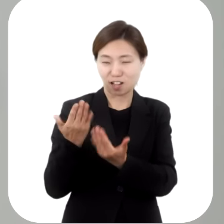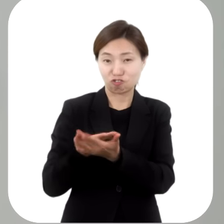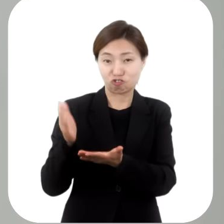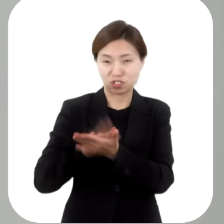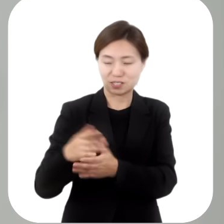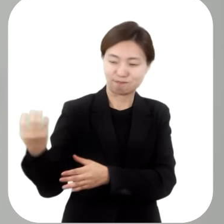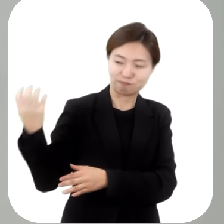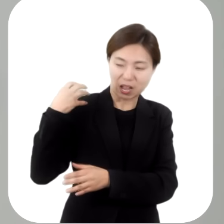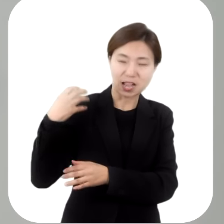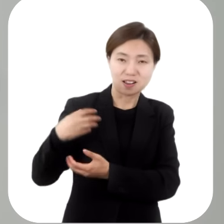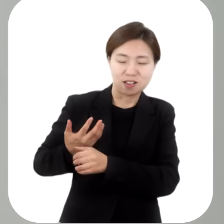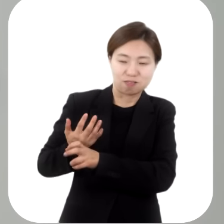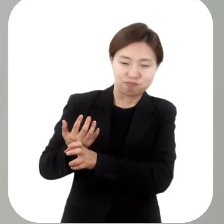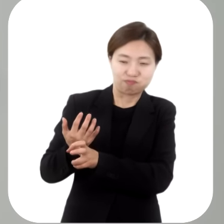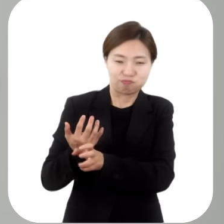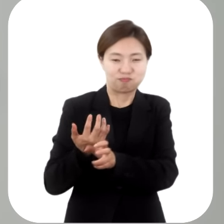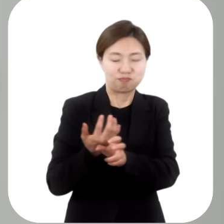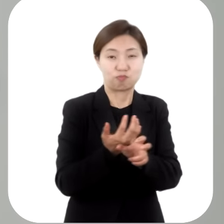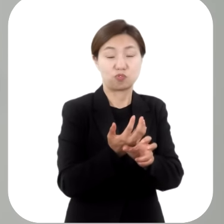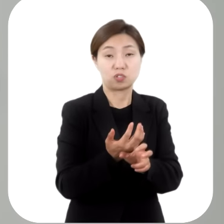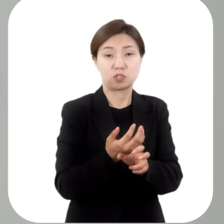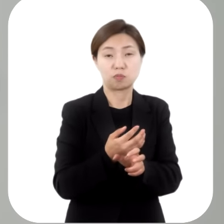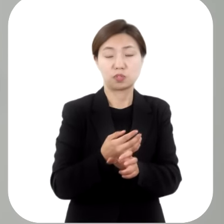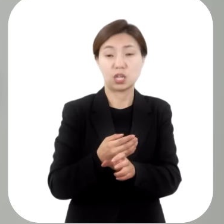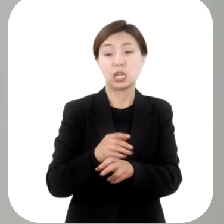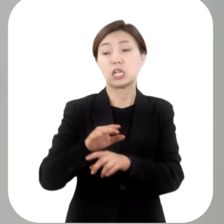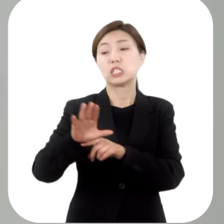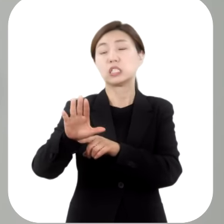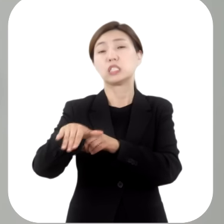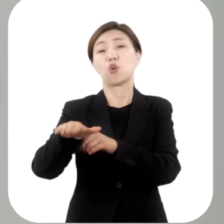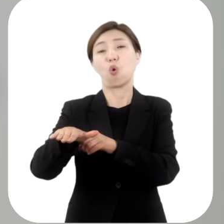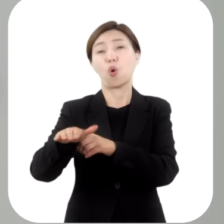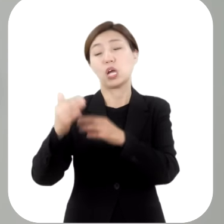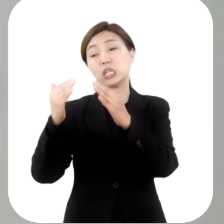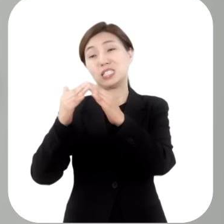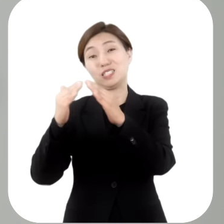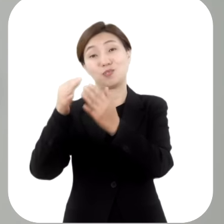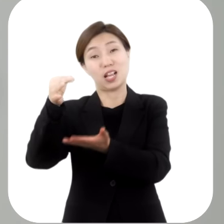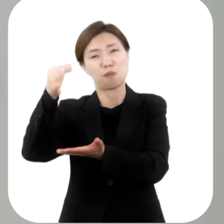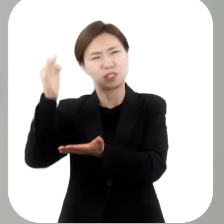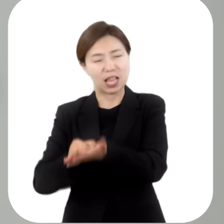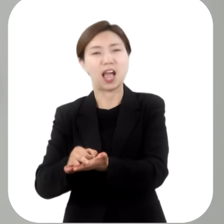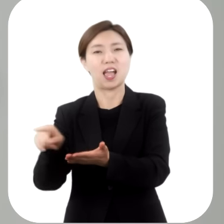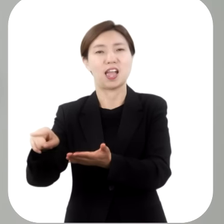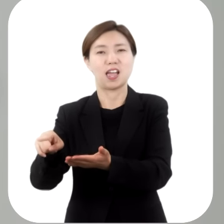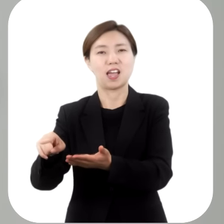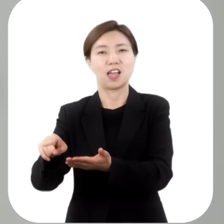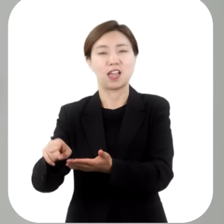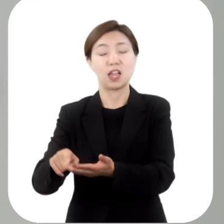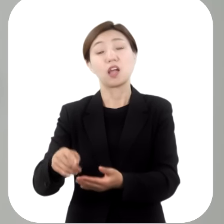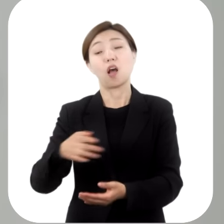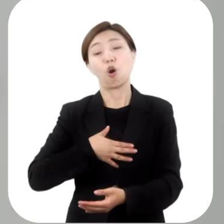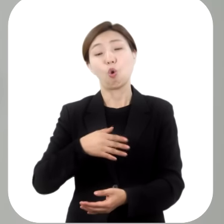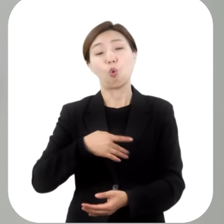갖춰가지고 이렇게 시골에 뭐 집값도 사잖아요. 조용히 살면서 일 없으면 뭐 하면 된다.